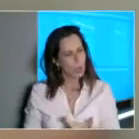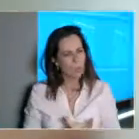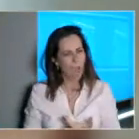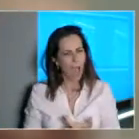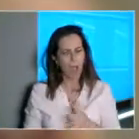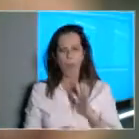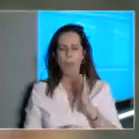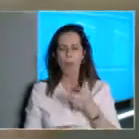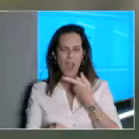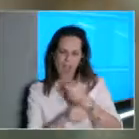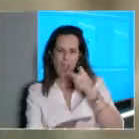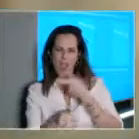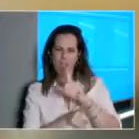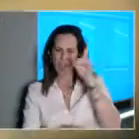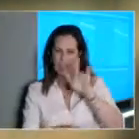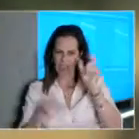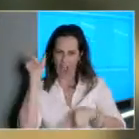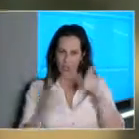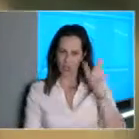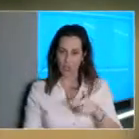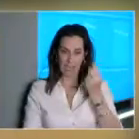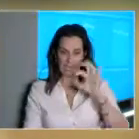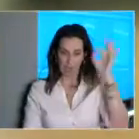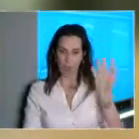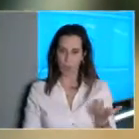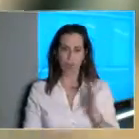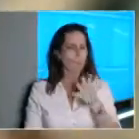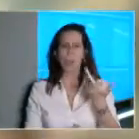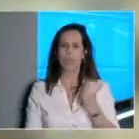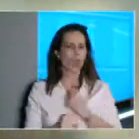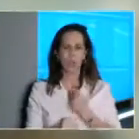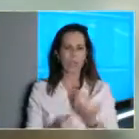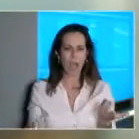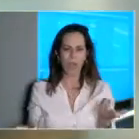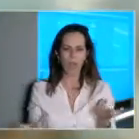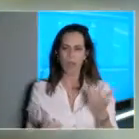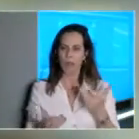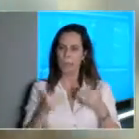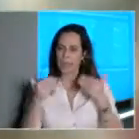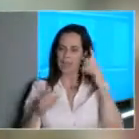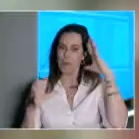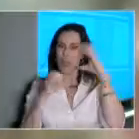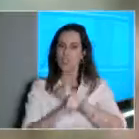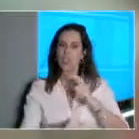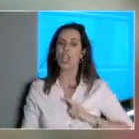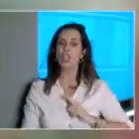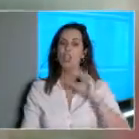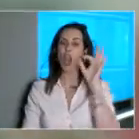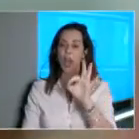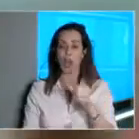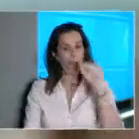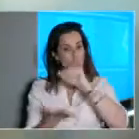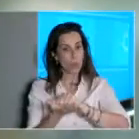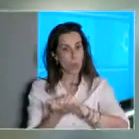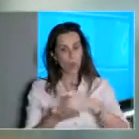זה? מטריס נגד התושבים שלך, ה-20%? מה אתה עושה? מקדם את האג'נדה הפוליטית האישית שלך על